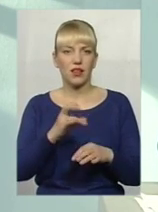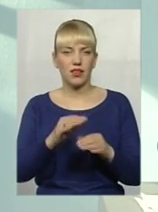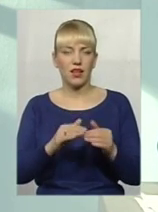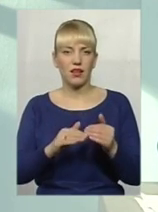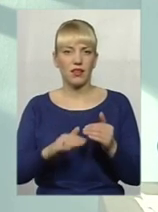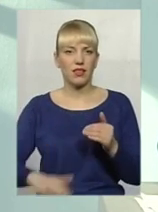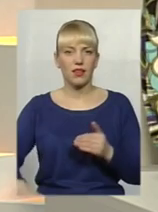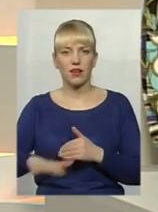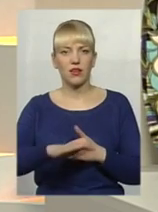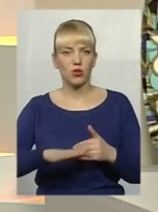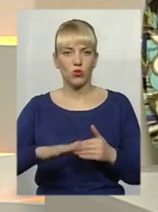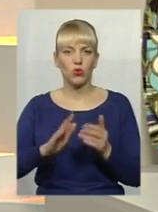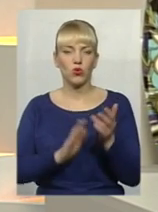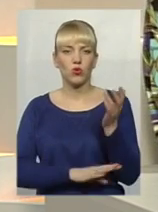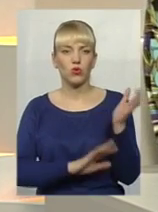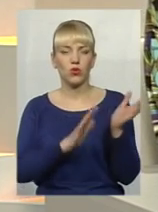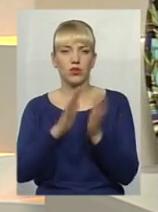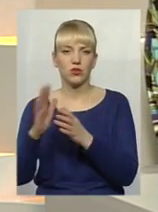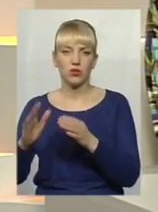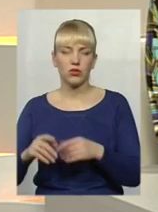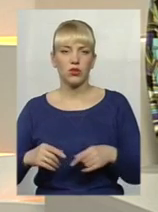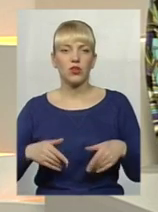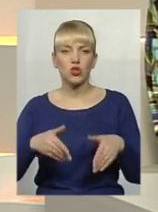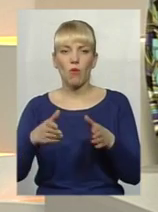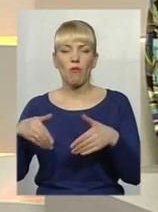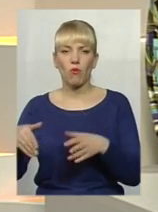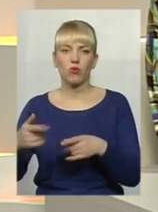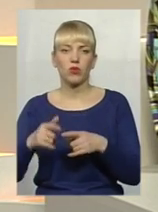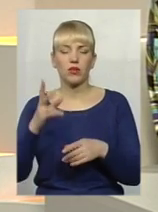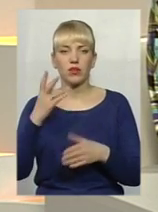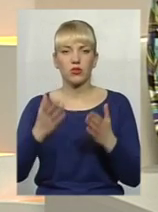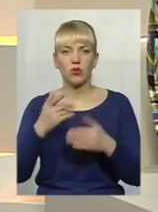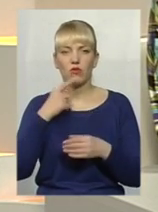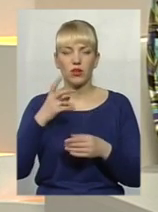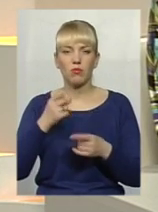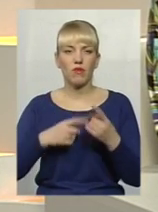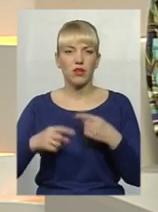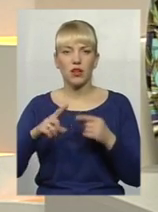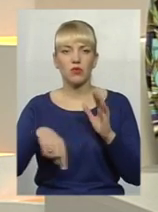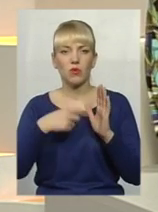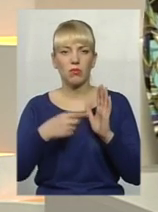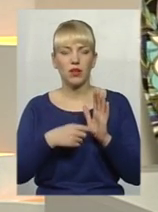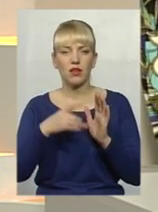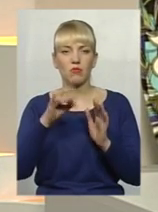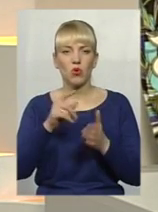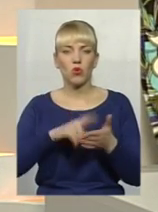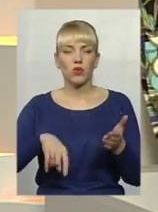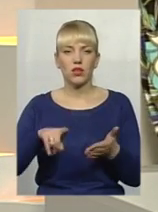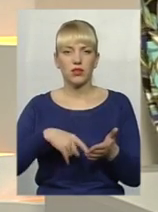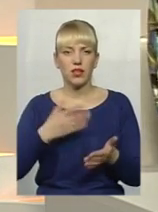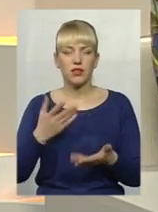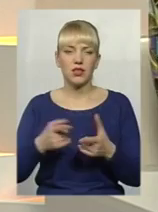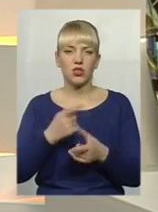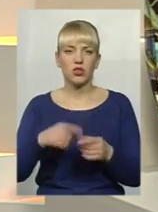Скажіть, будь ласка, власне, про повертаючись до питання утилізації, чи можливо,